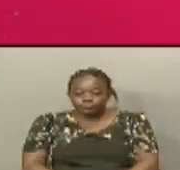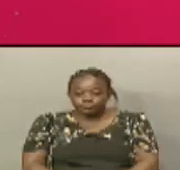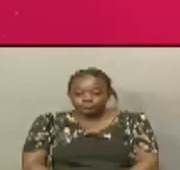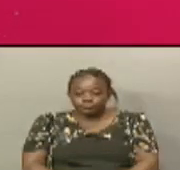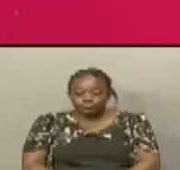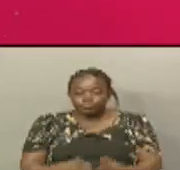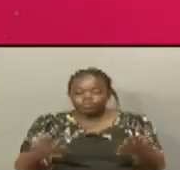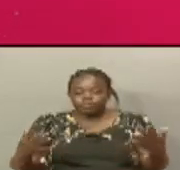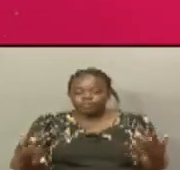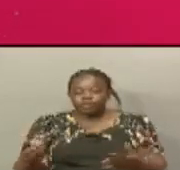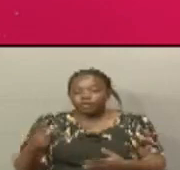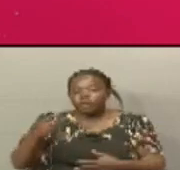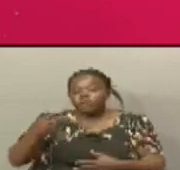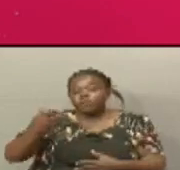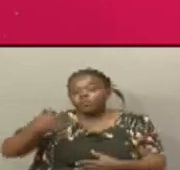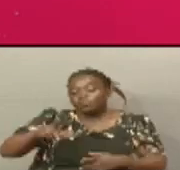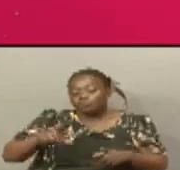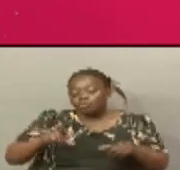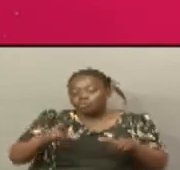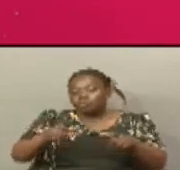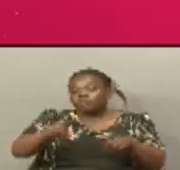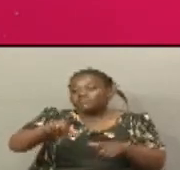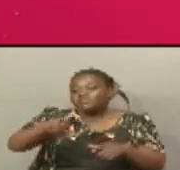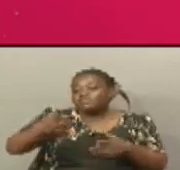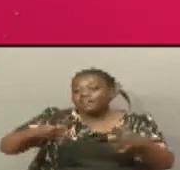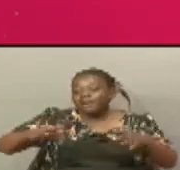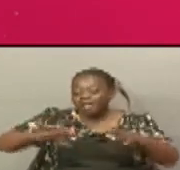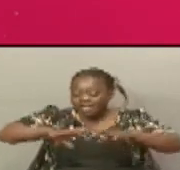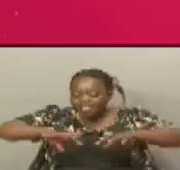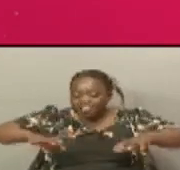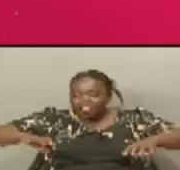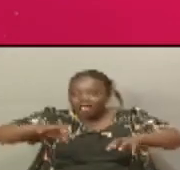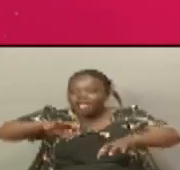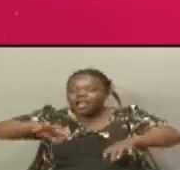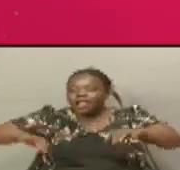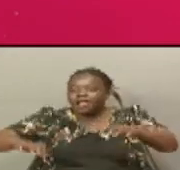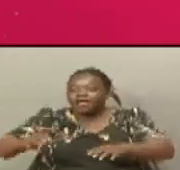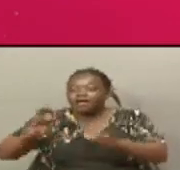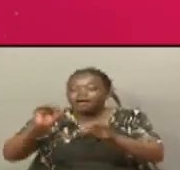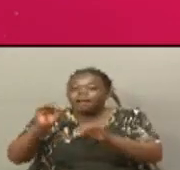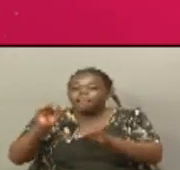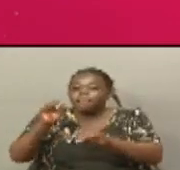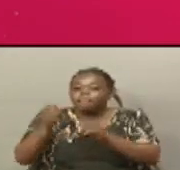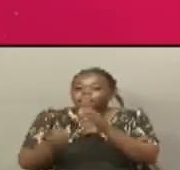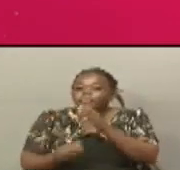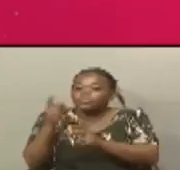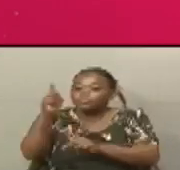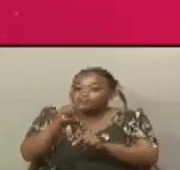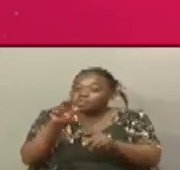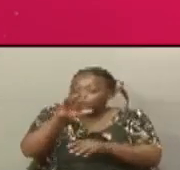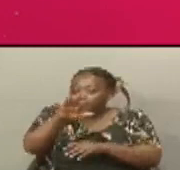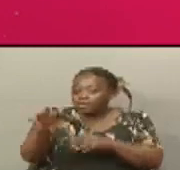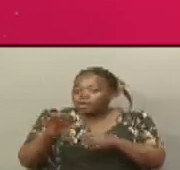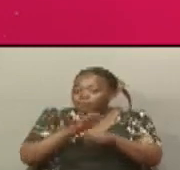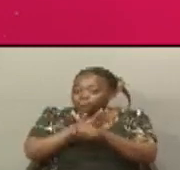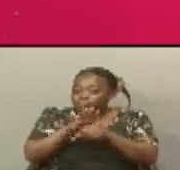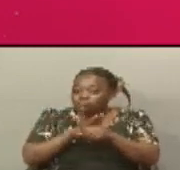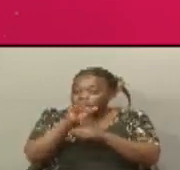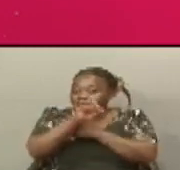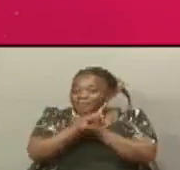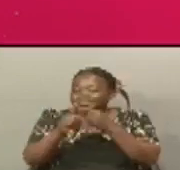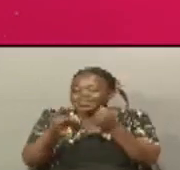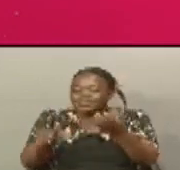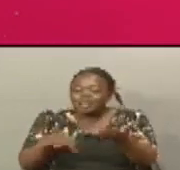Omugga Nyamwamba guzeemu okuwaguza ne guleka abantu mu bitundu eby'e Kasese nga